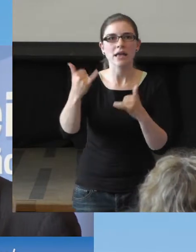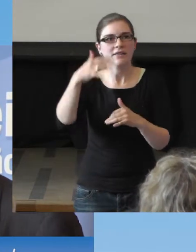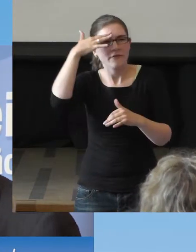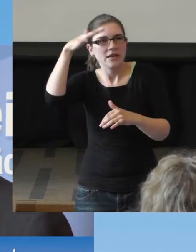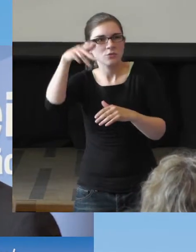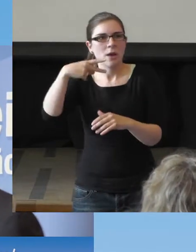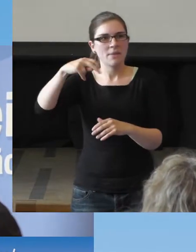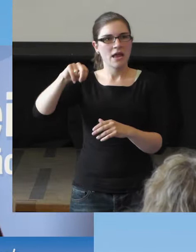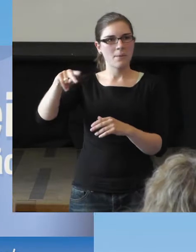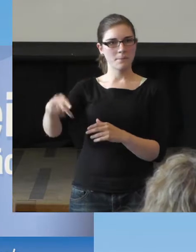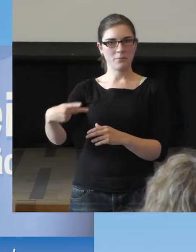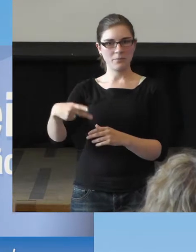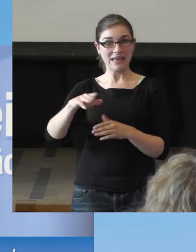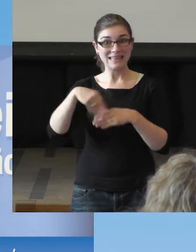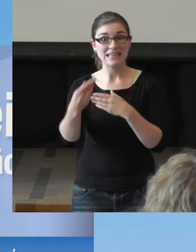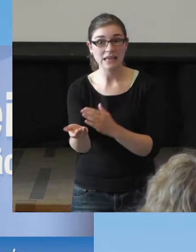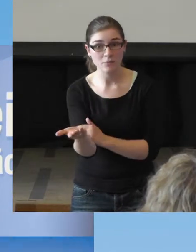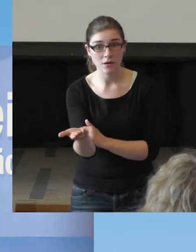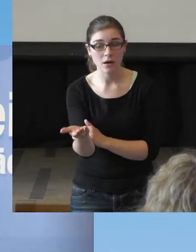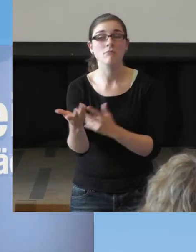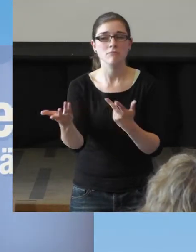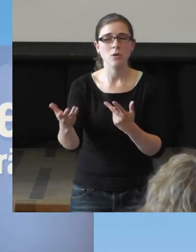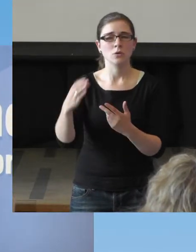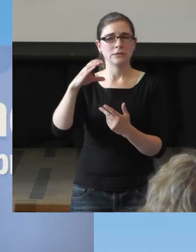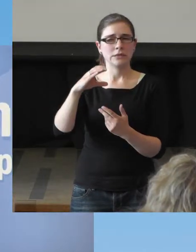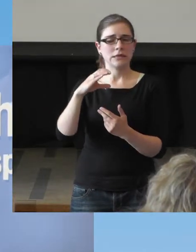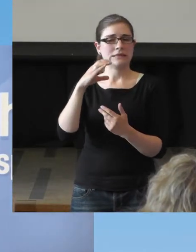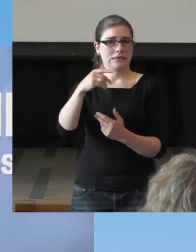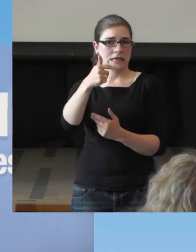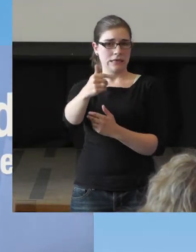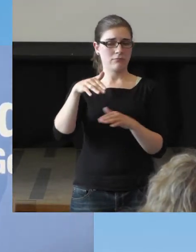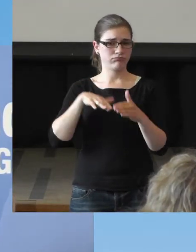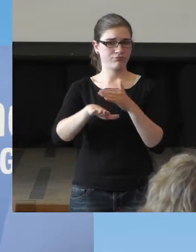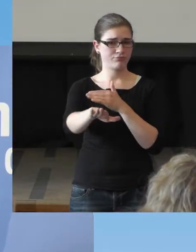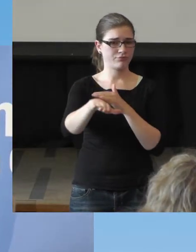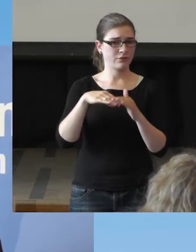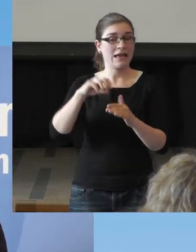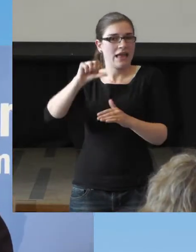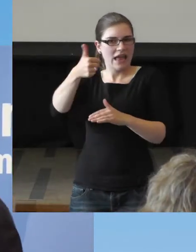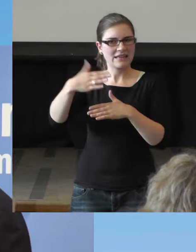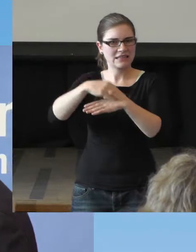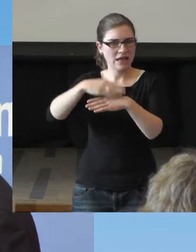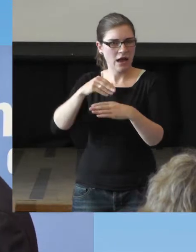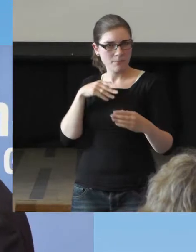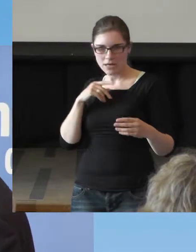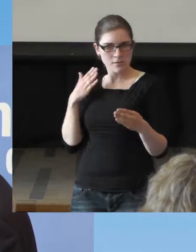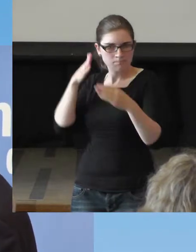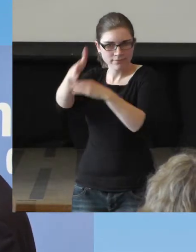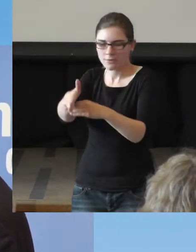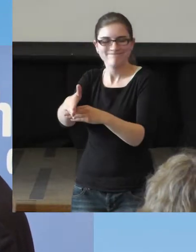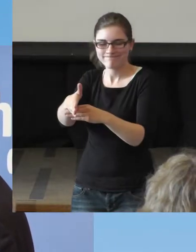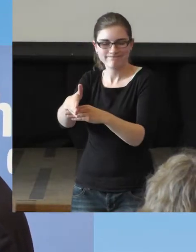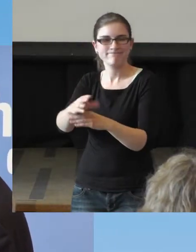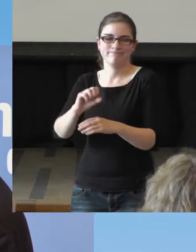nicht die Computertomographie der Lendenwirbelsäule die erste diagnostische